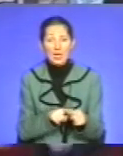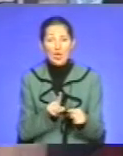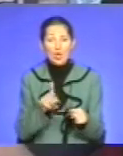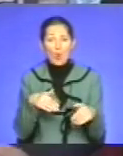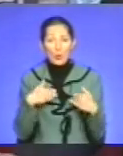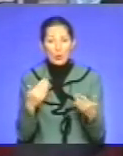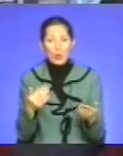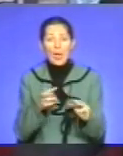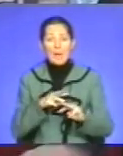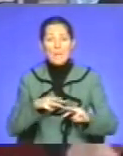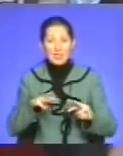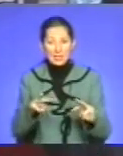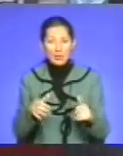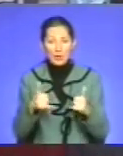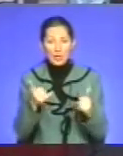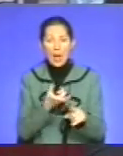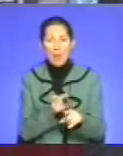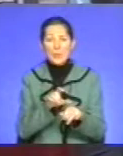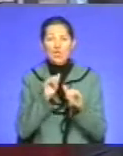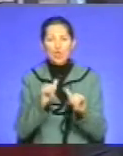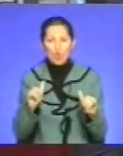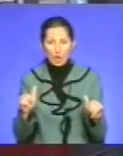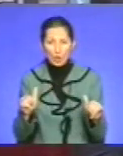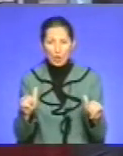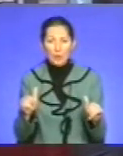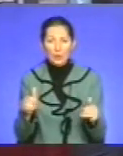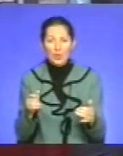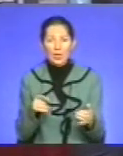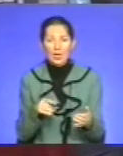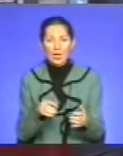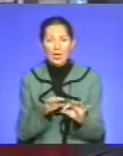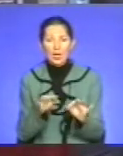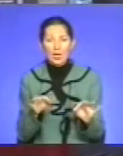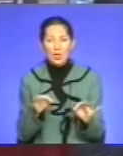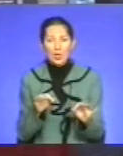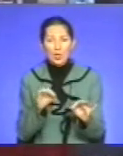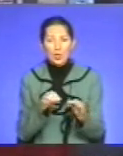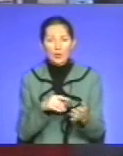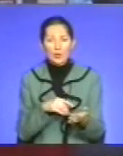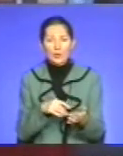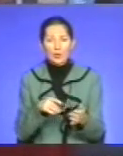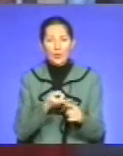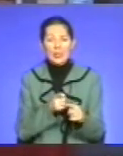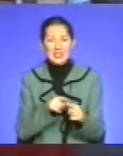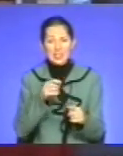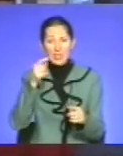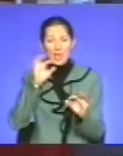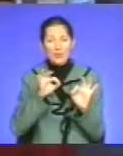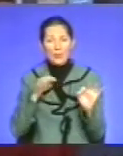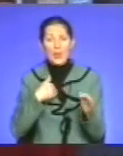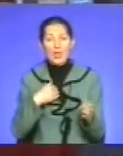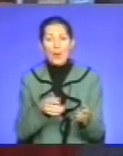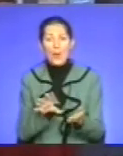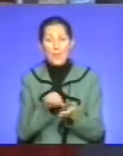пропонує Міністерство. Для більш розширеного його доступу до цієї інформації, ми продублюємо цю